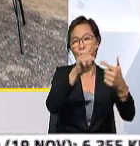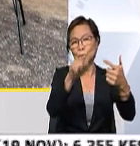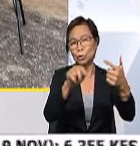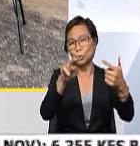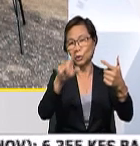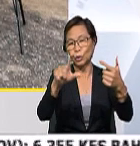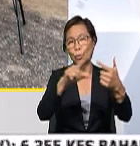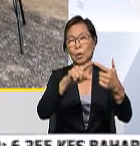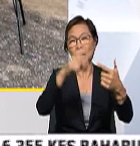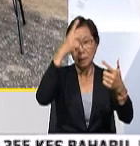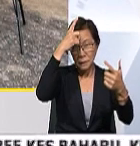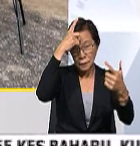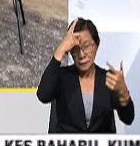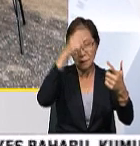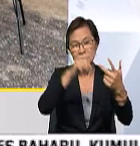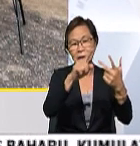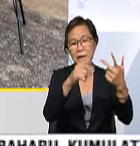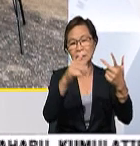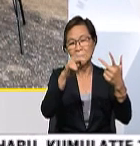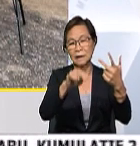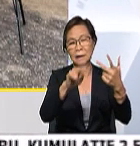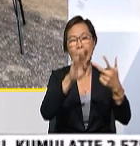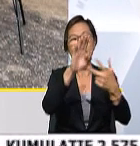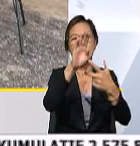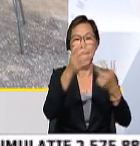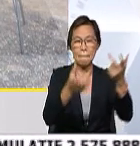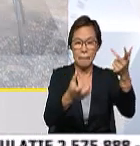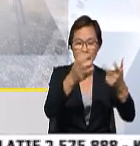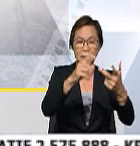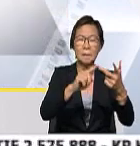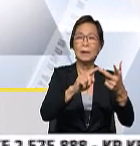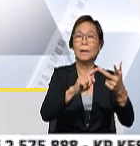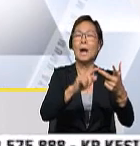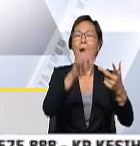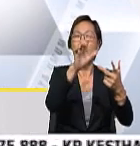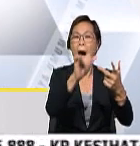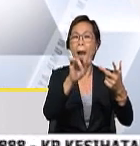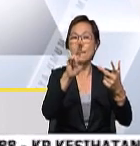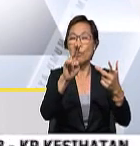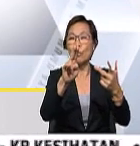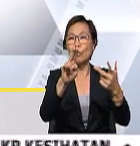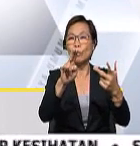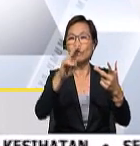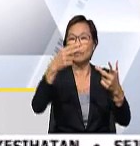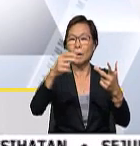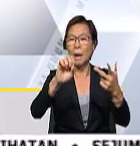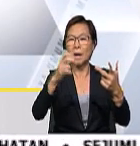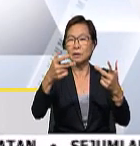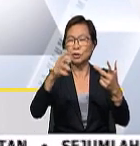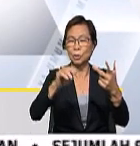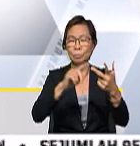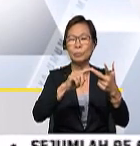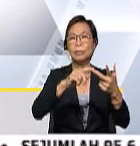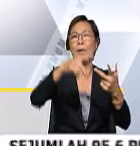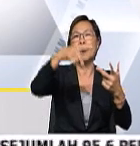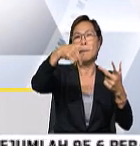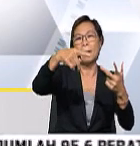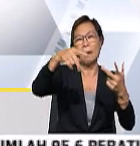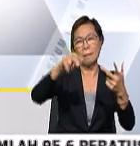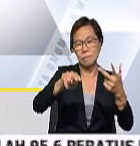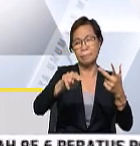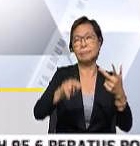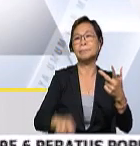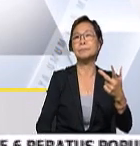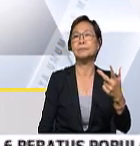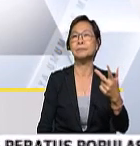Zulkifli Datuk Seri Muhammad Zain daripada Barisan Nasional dan Abu Hashim Abdul Samad daripada Perikatan